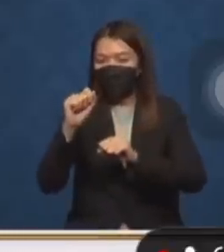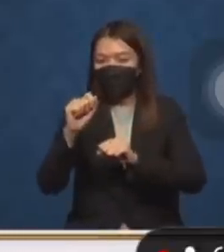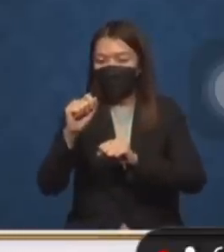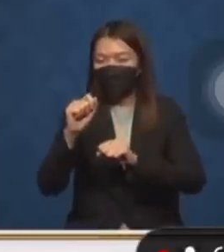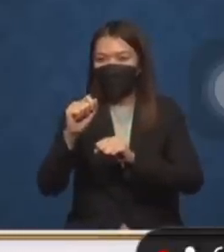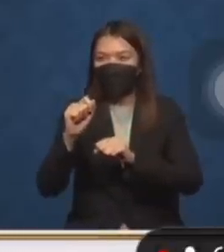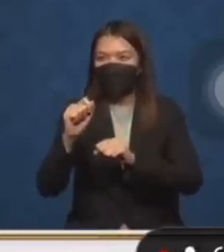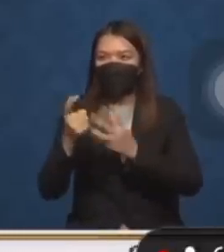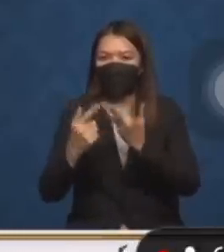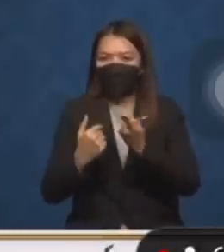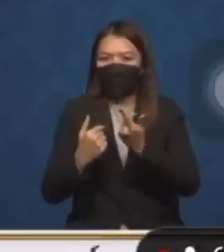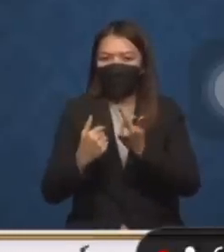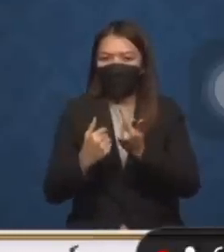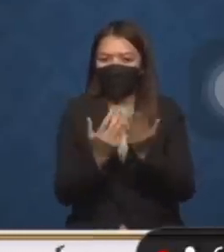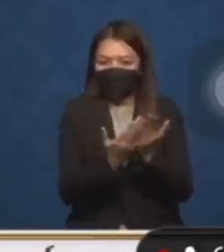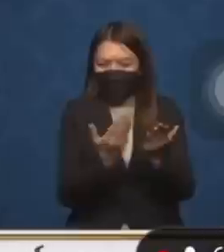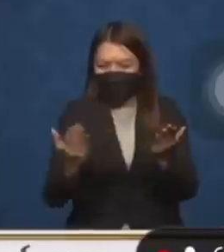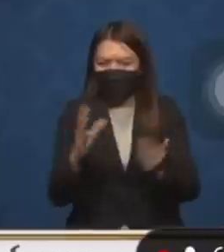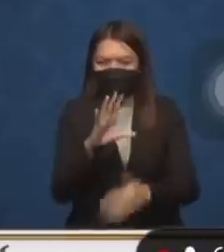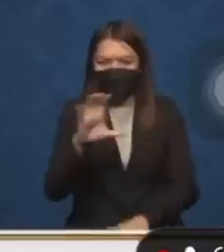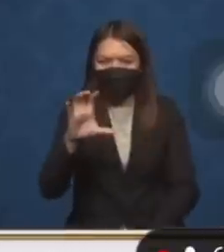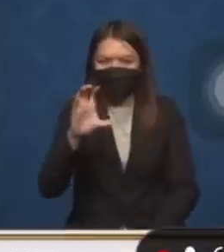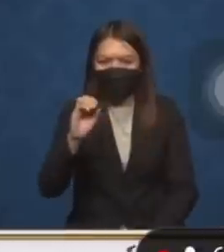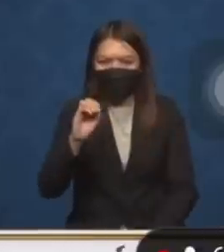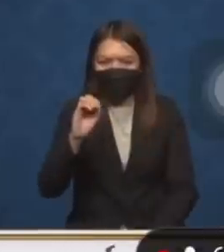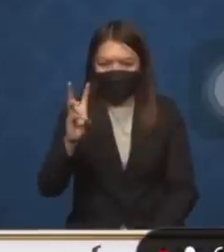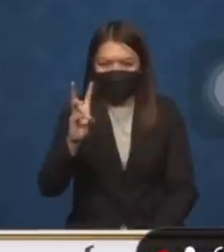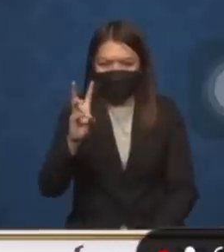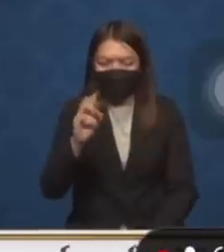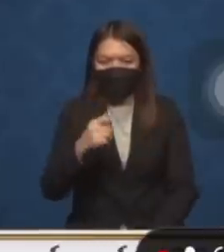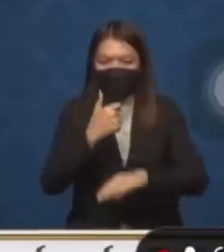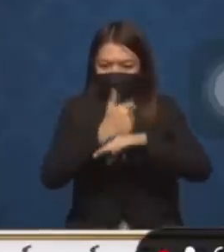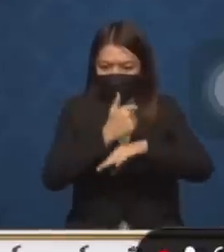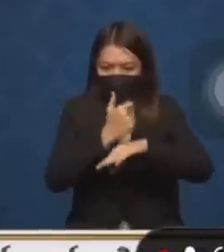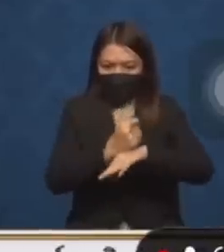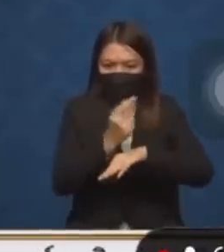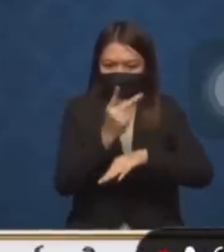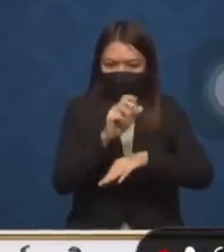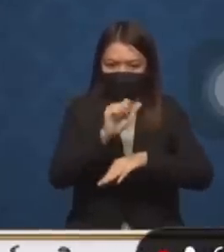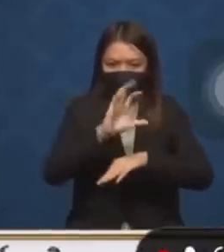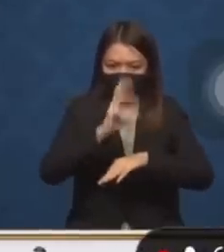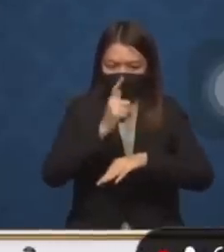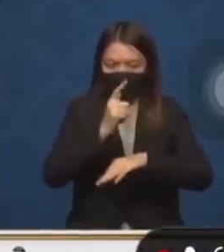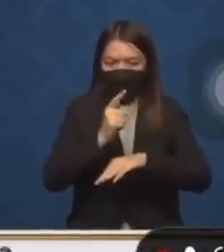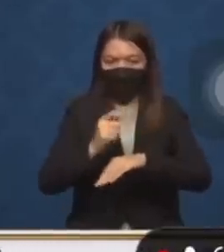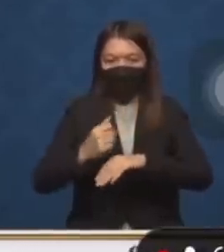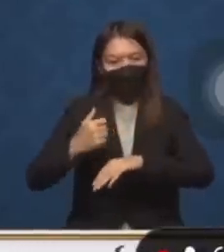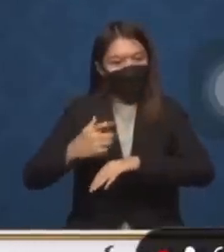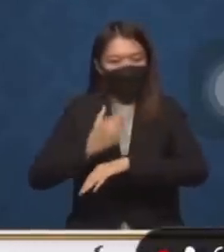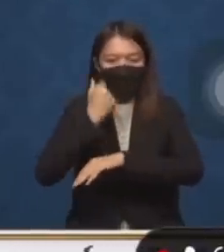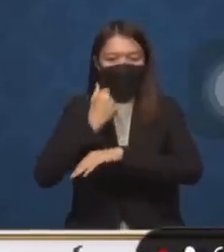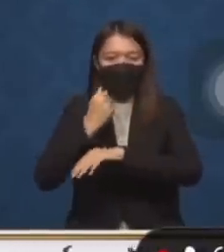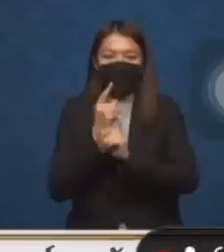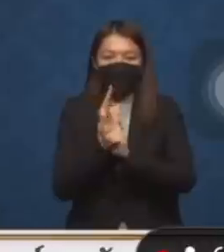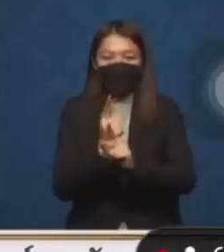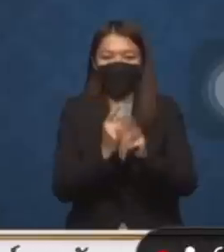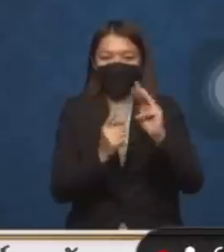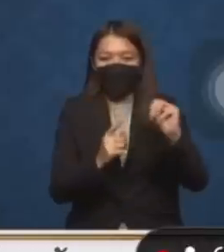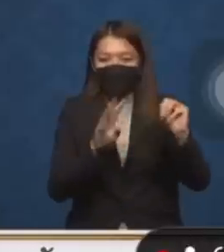แลวนบได้ 556 ชะบับแ่เป็นคำสงหัหน้าคอสช.ซึ่ออกโดยอหนาพิเศษตามมาตรา 44